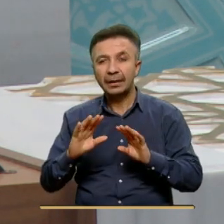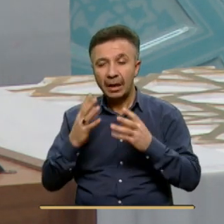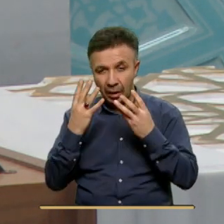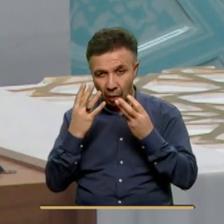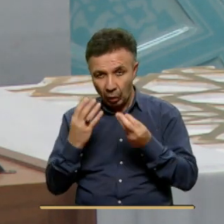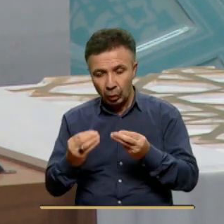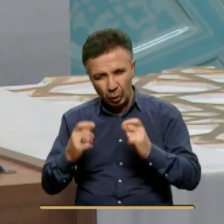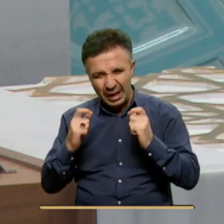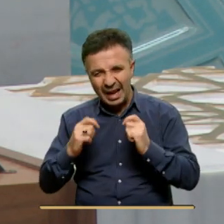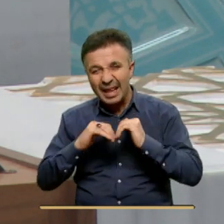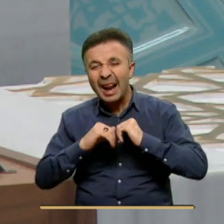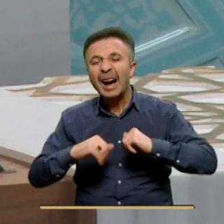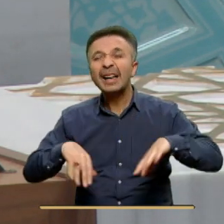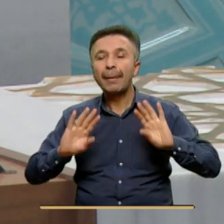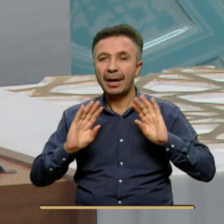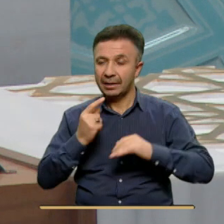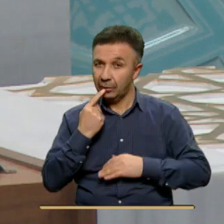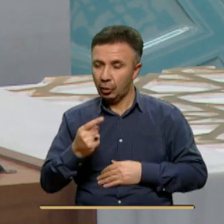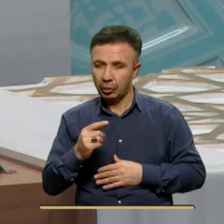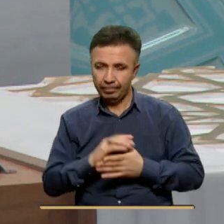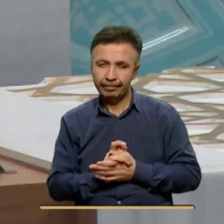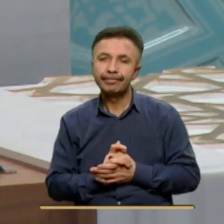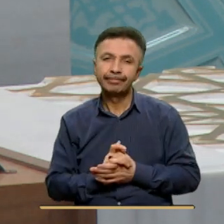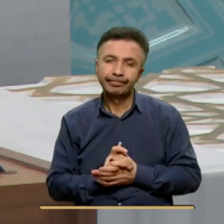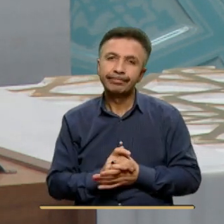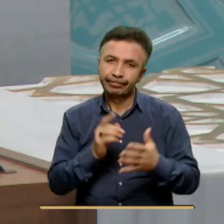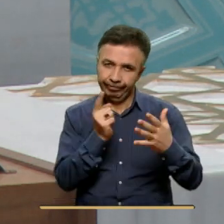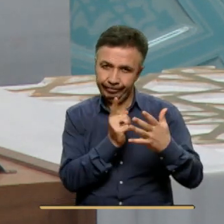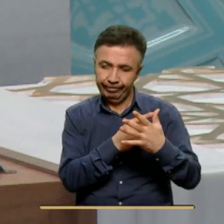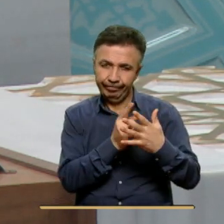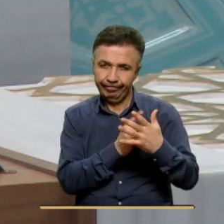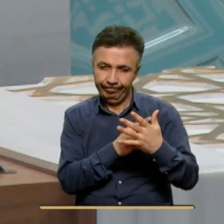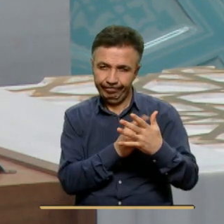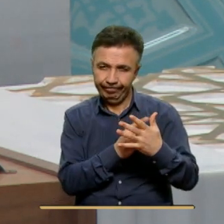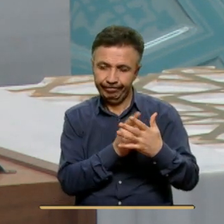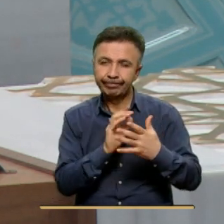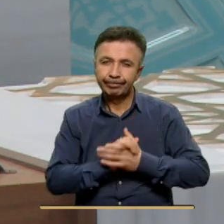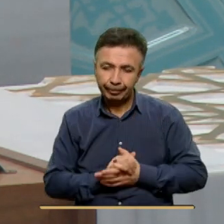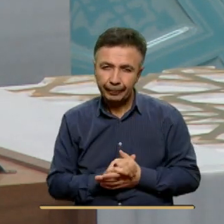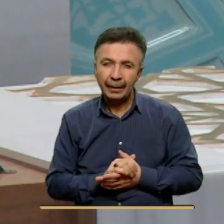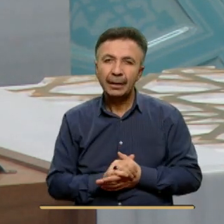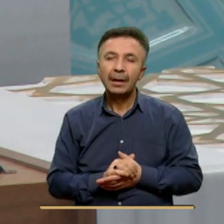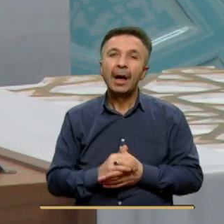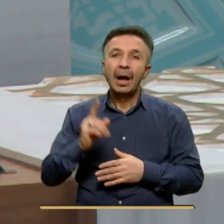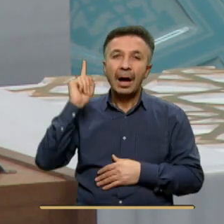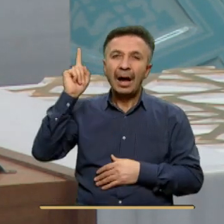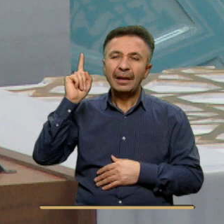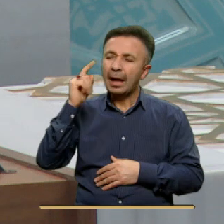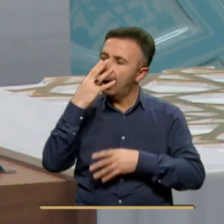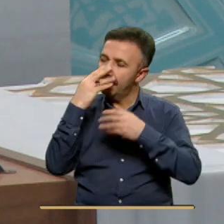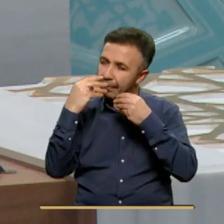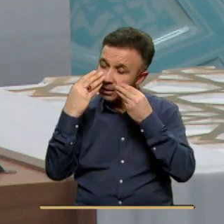atamaz buyuruyor. An umrihi fîmâ efnâhu. Allah'ın